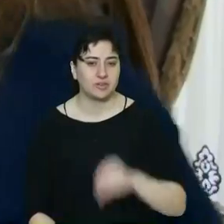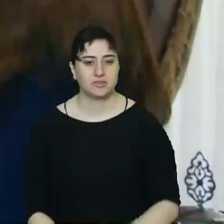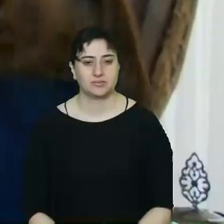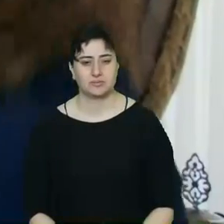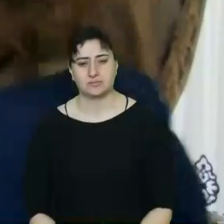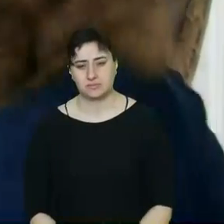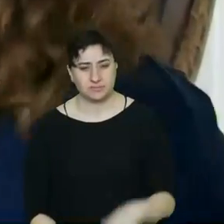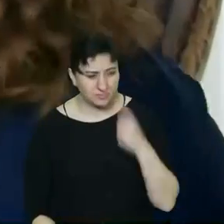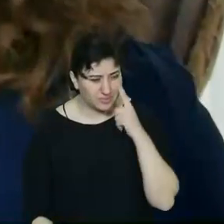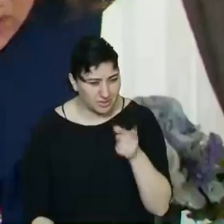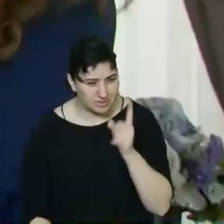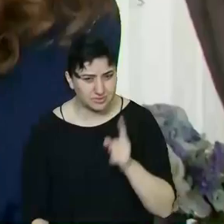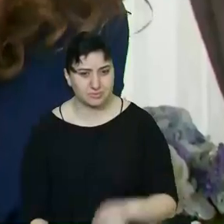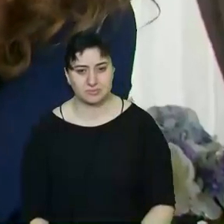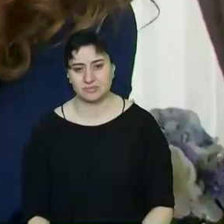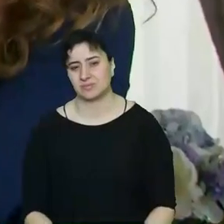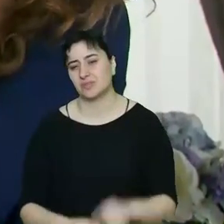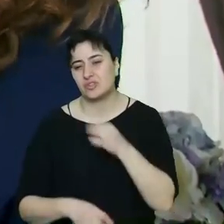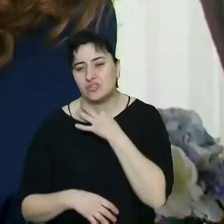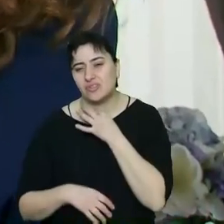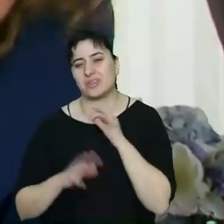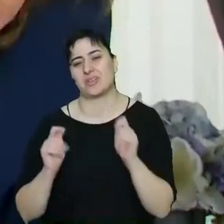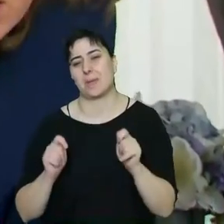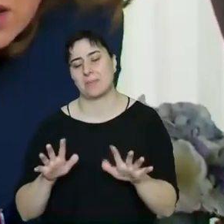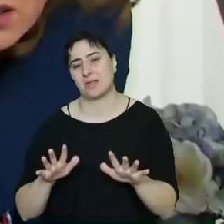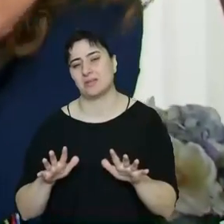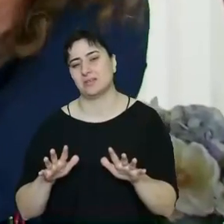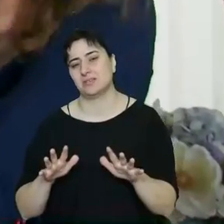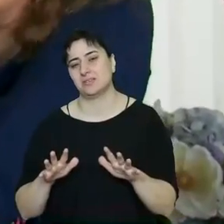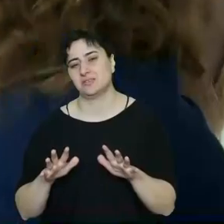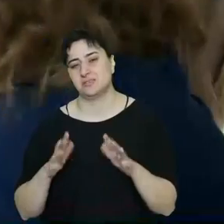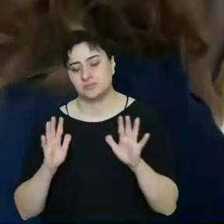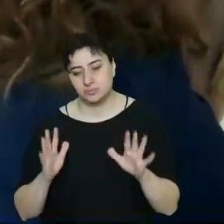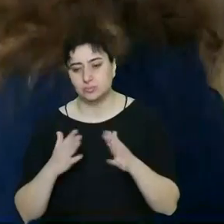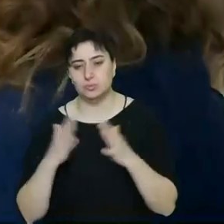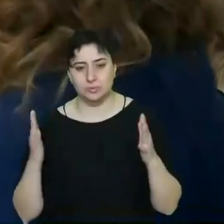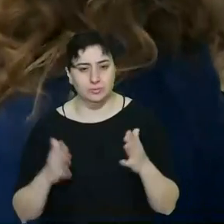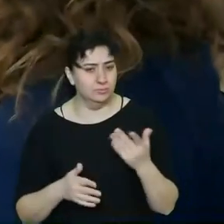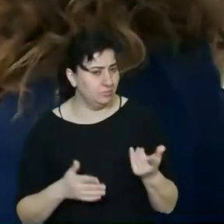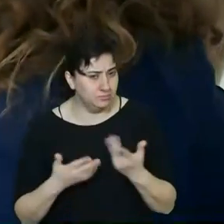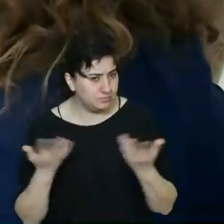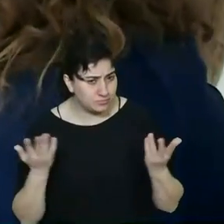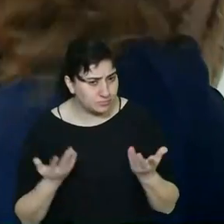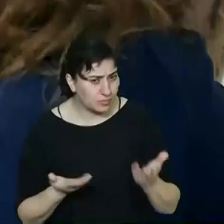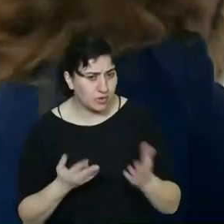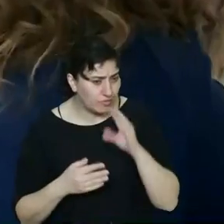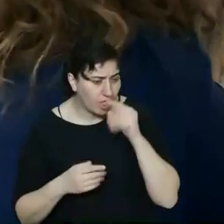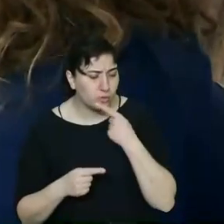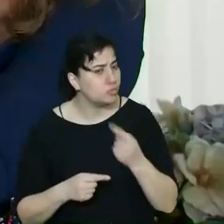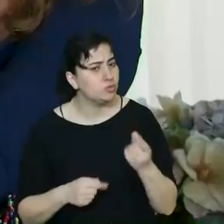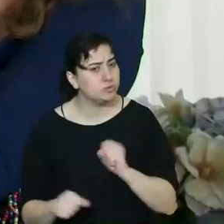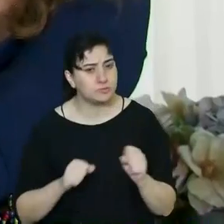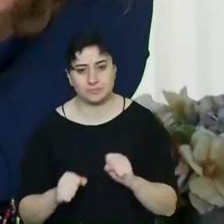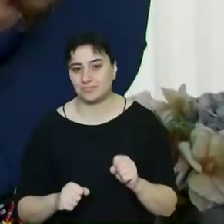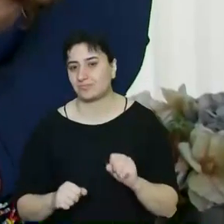Fener! Bak hala konuşuyor ya. Kemal'im ne olur bak büyük resmi görmeye çalış. Ya ne büyük resmi şey bir duymamışsın ya. En büyük Fener deyip duruyor